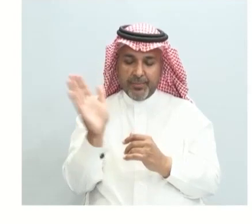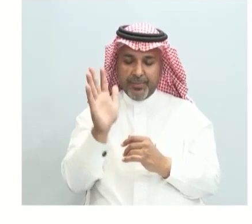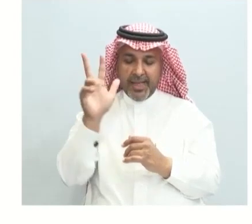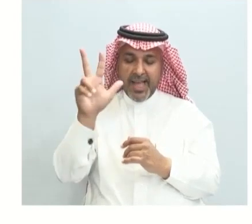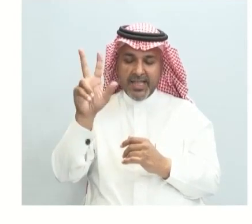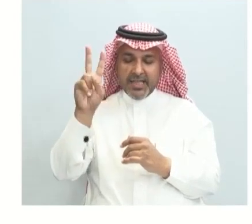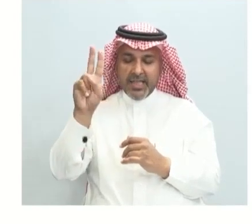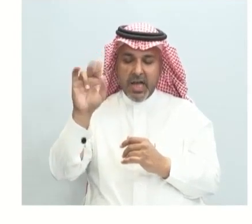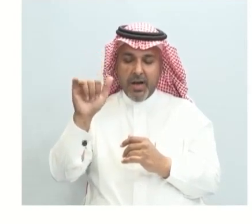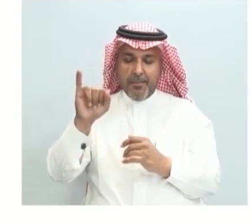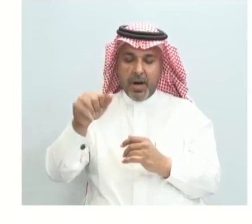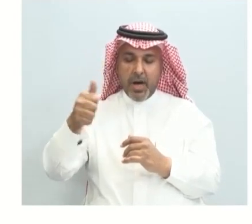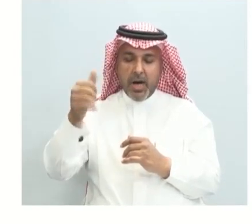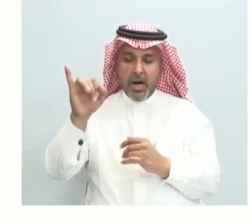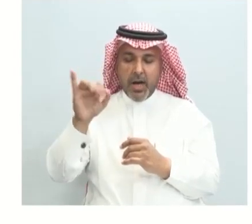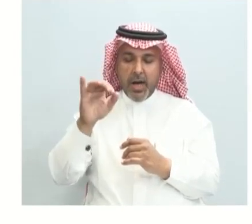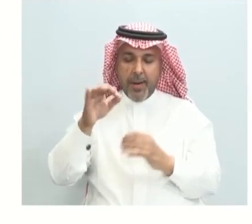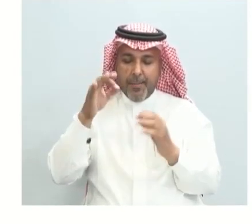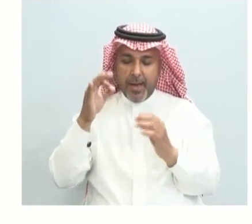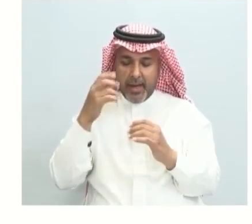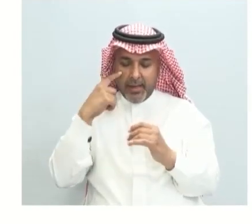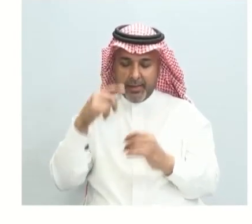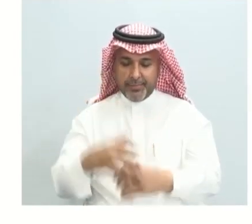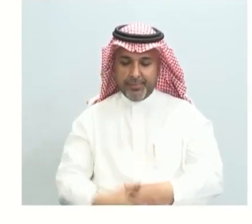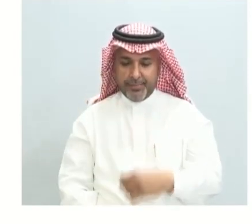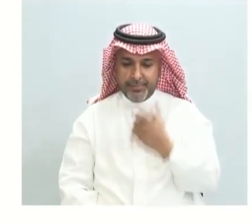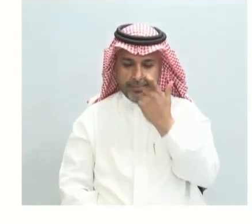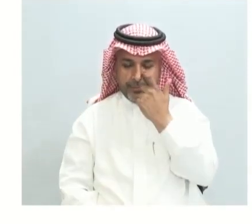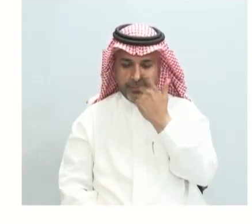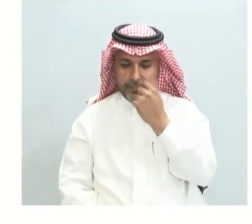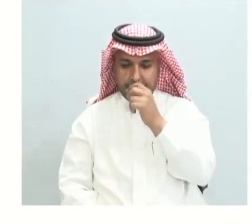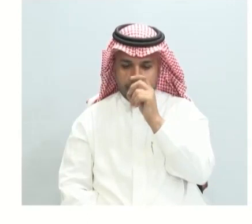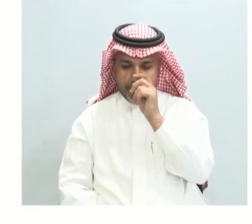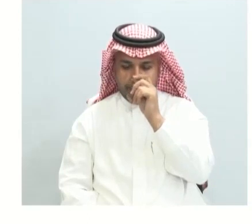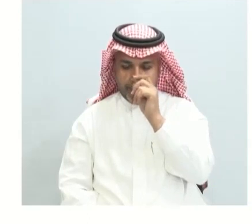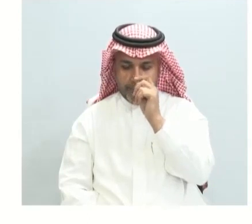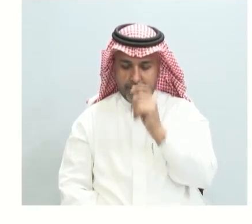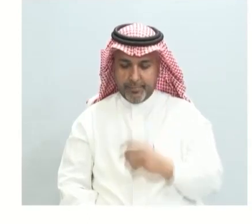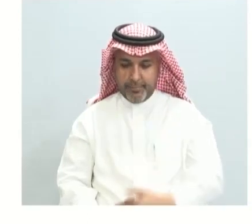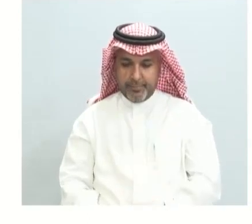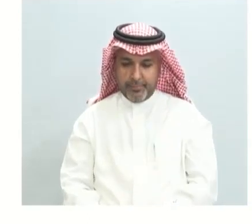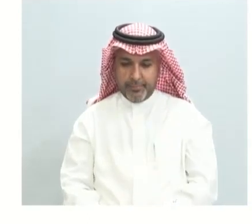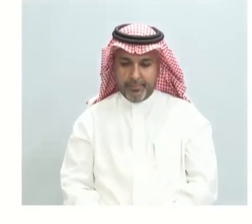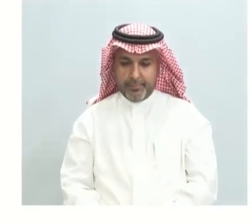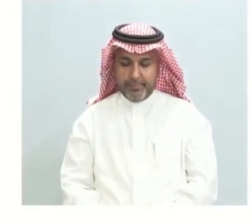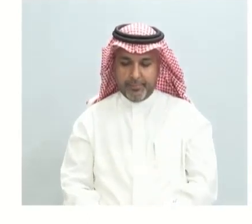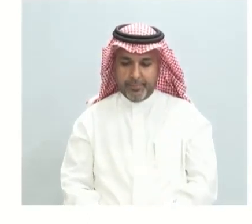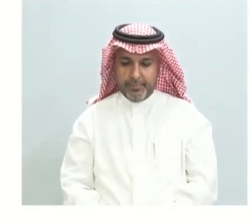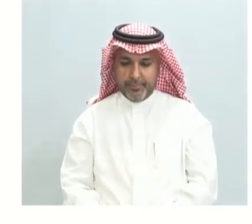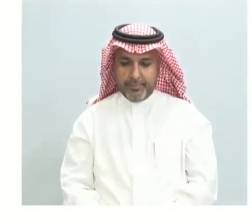يكون في الربع الاول موجب هنا موجب وفي الربع الثاني